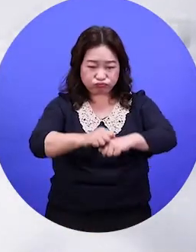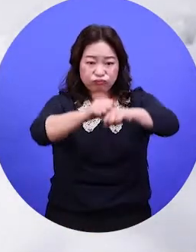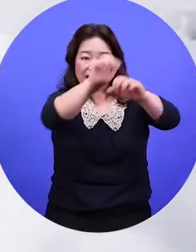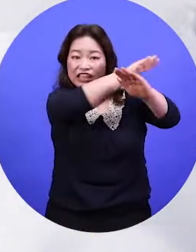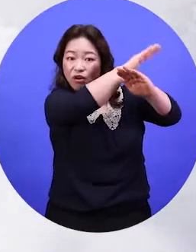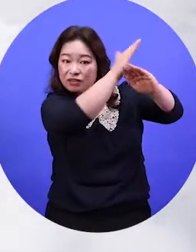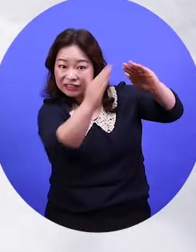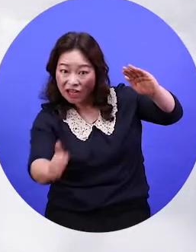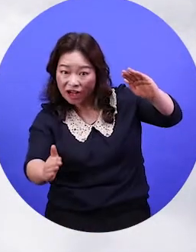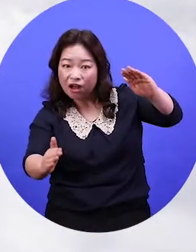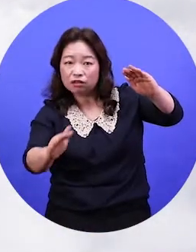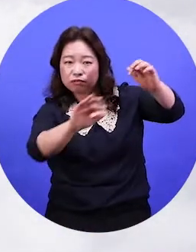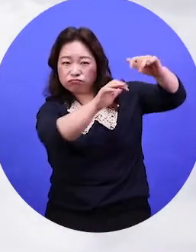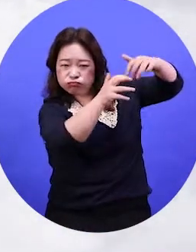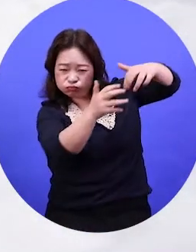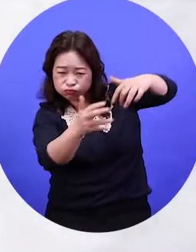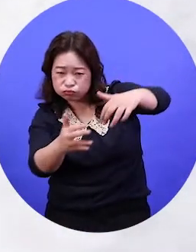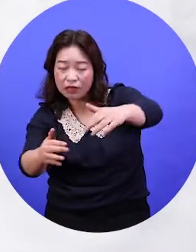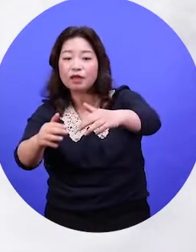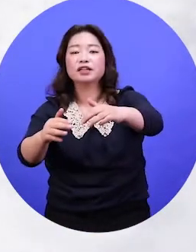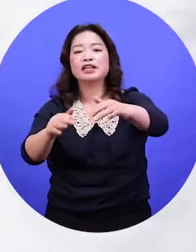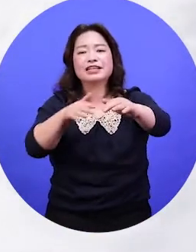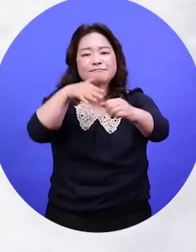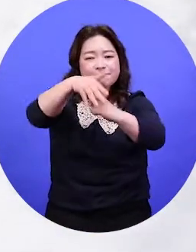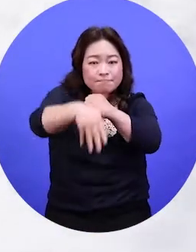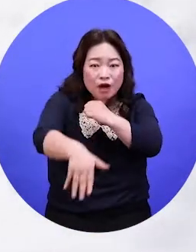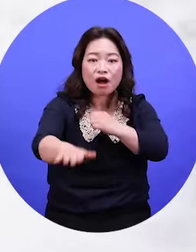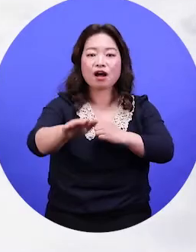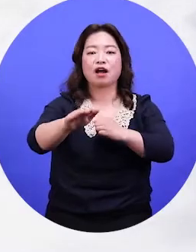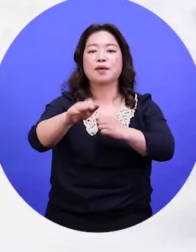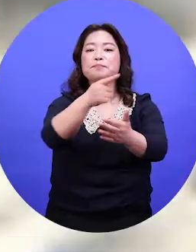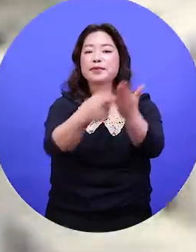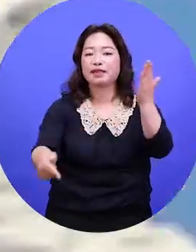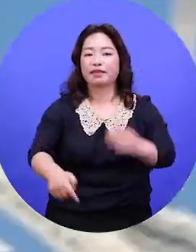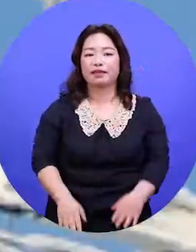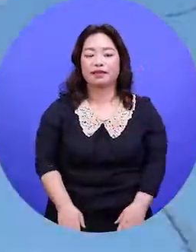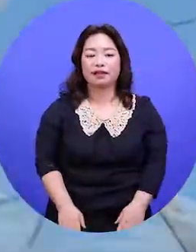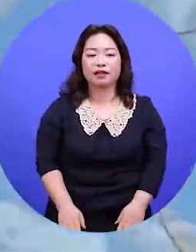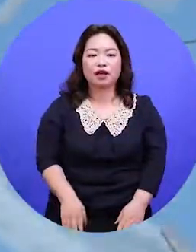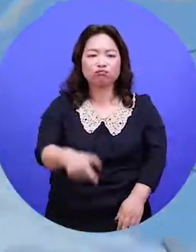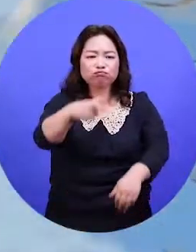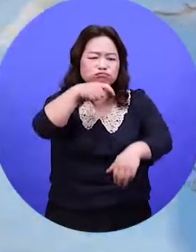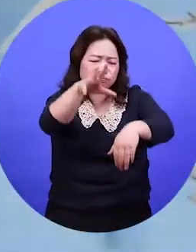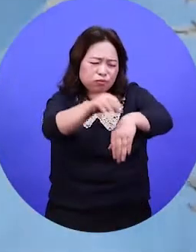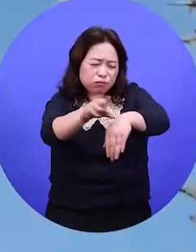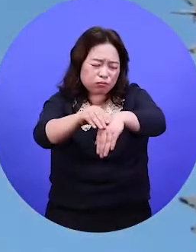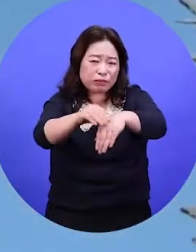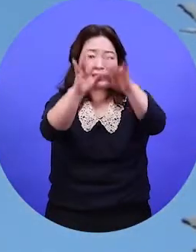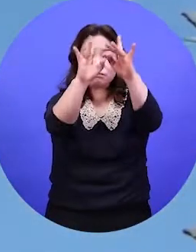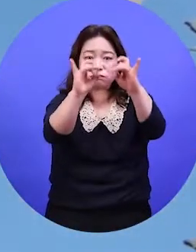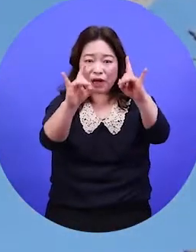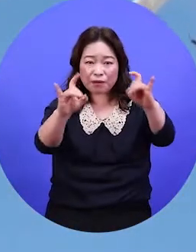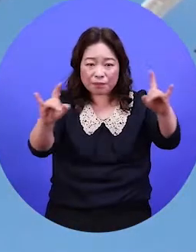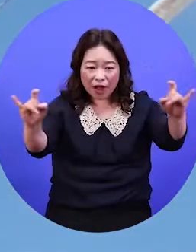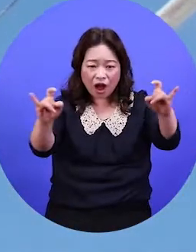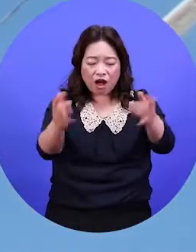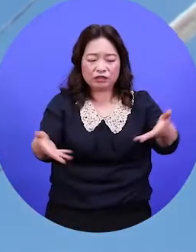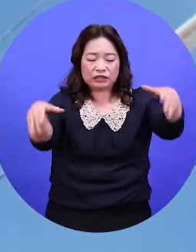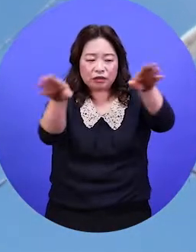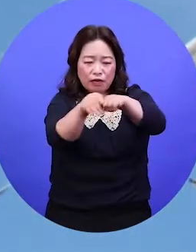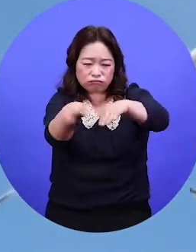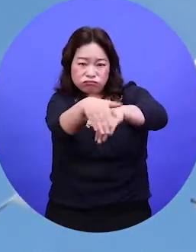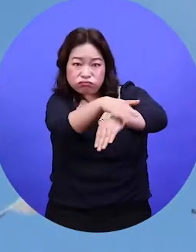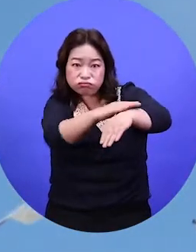가파른 경사면에서 미끄러져 발생하는 눈사태 피해. 젖은 눈이 송전선이나 가설물에